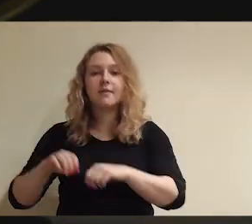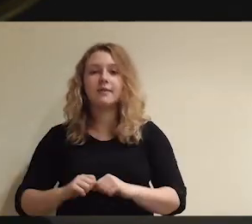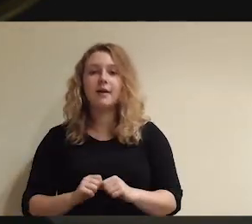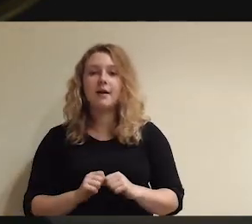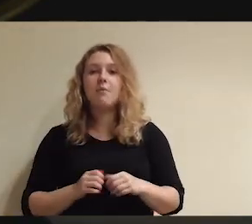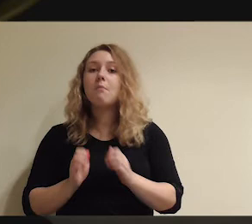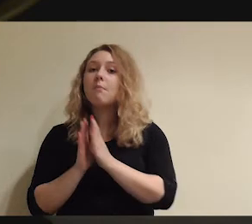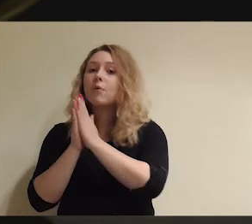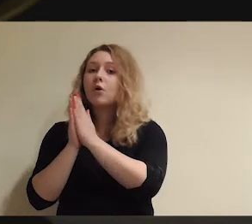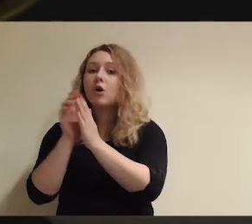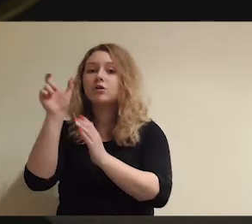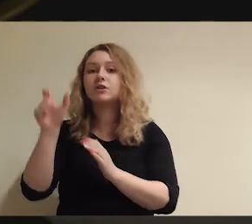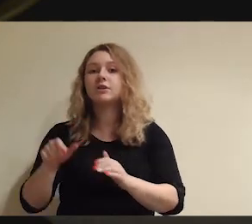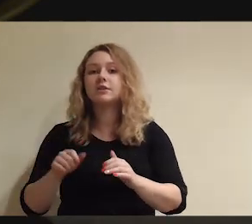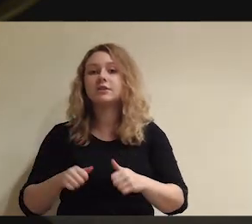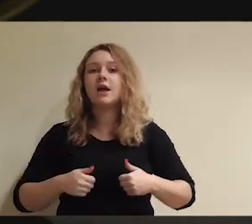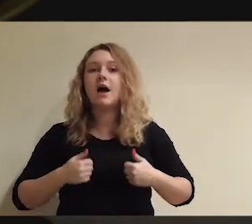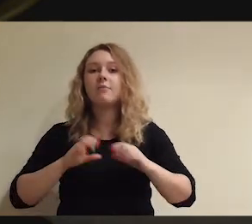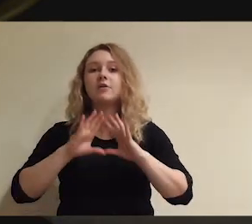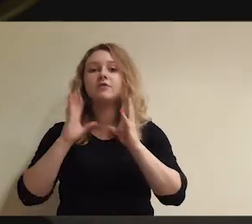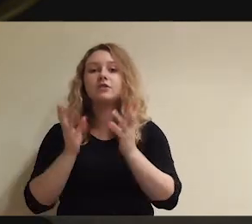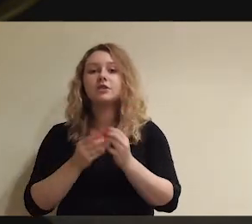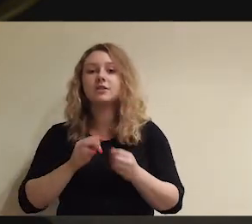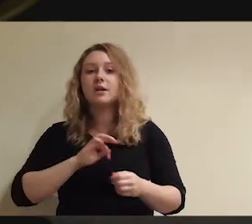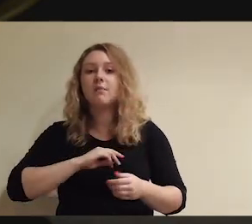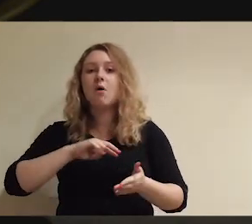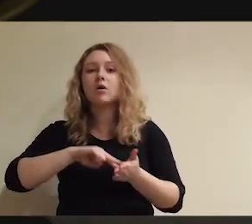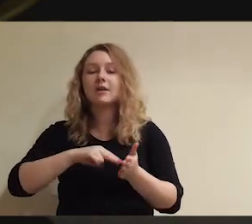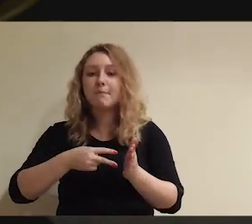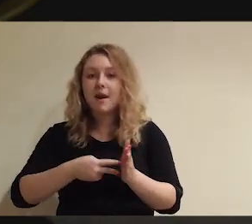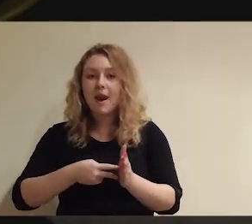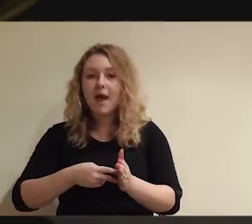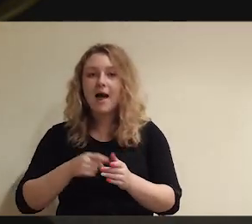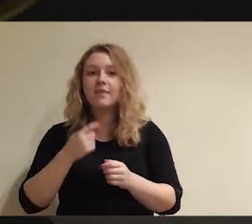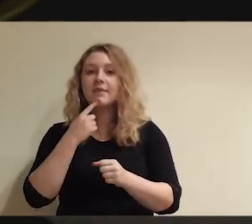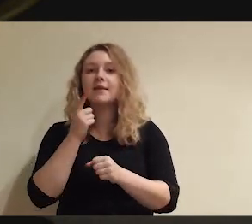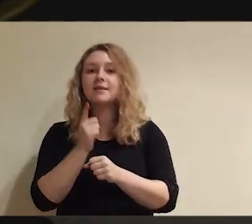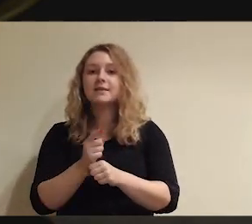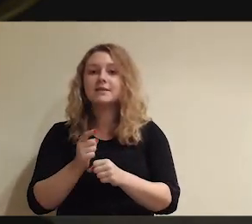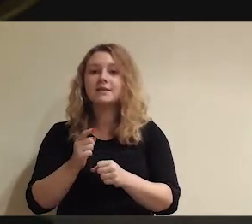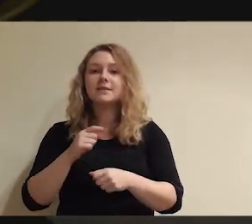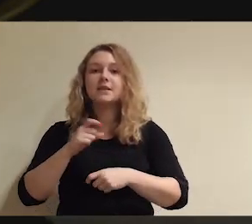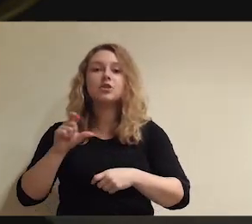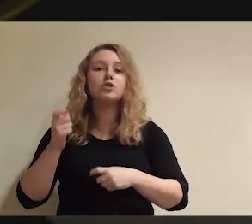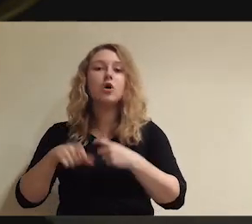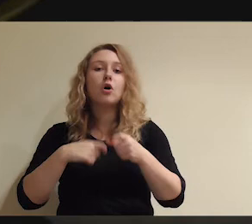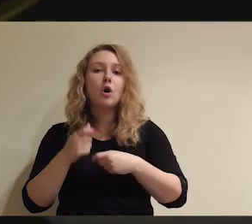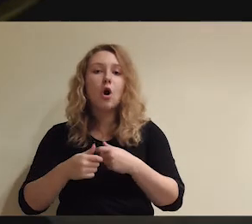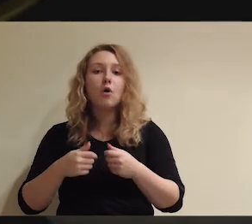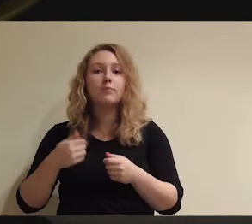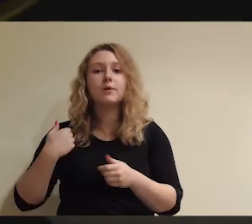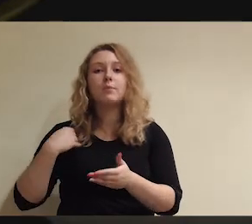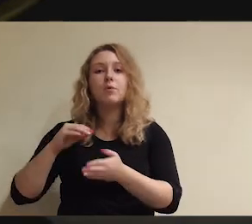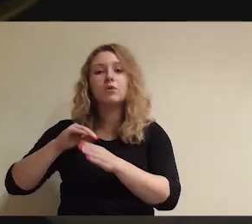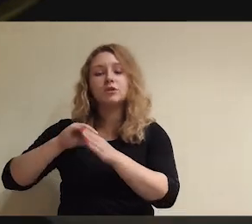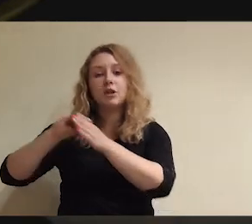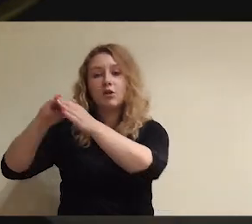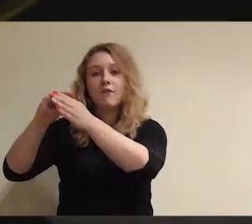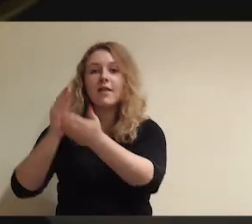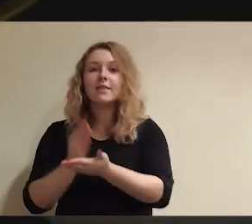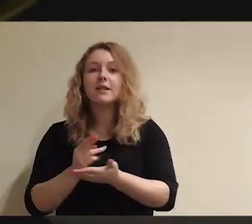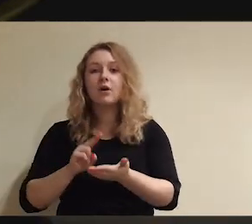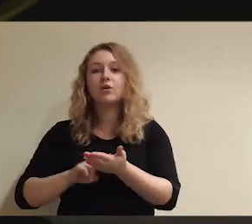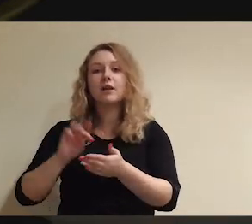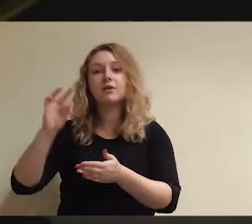Proszę Cię, aby wszystkie moje zamiary, decyzje i czyny były skierowane jedynie na Twoją